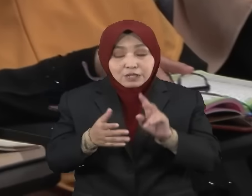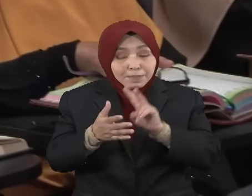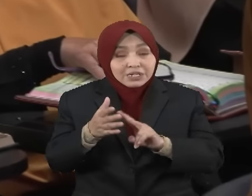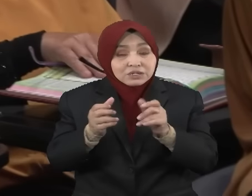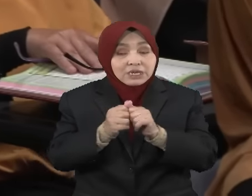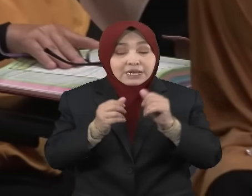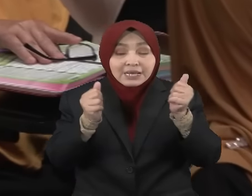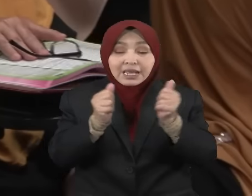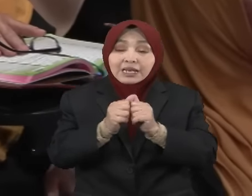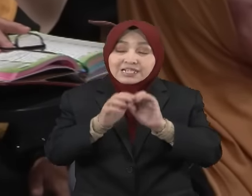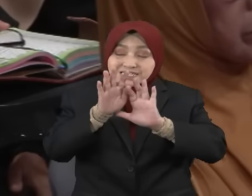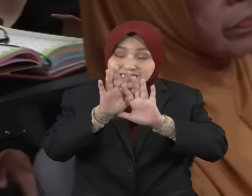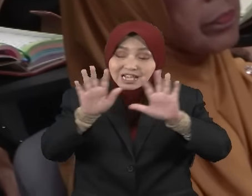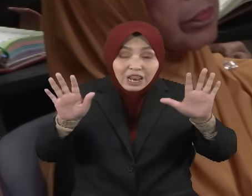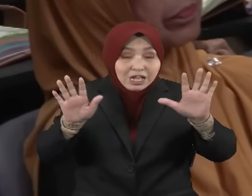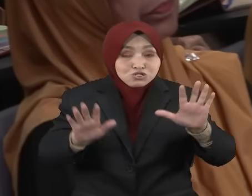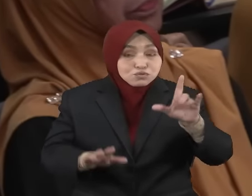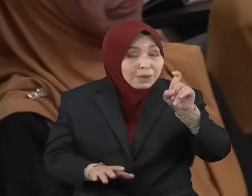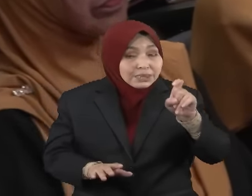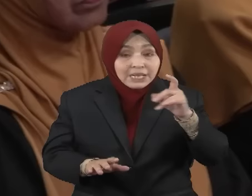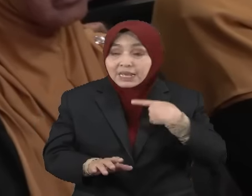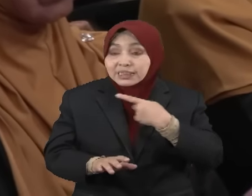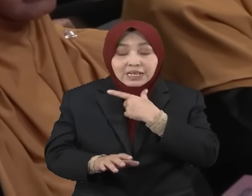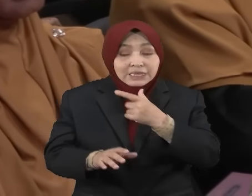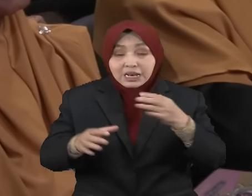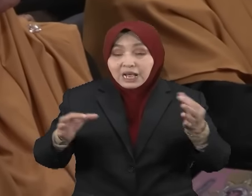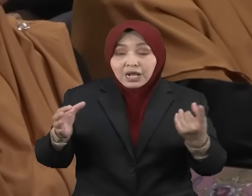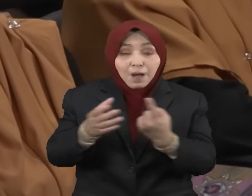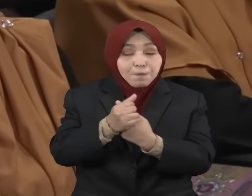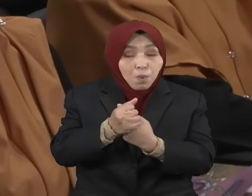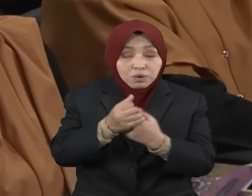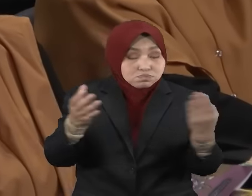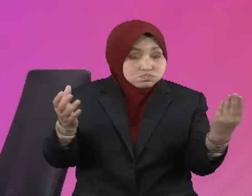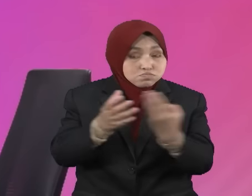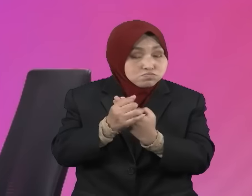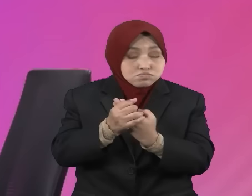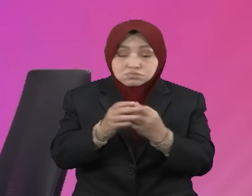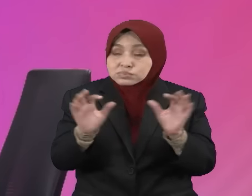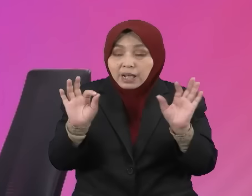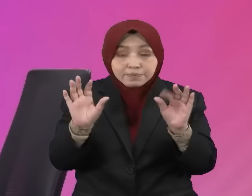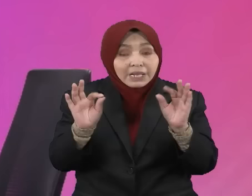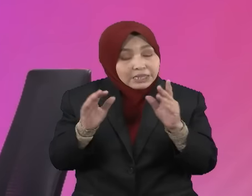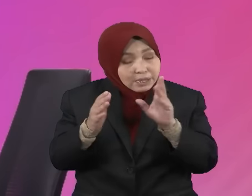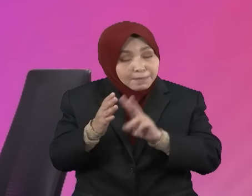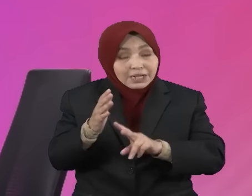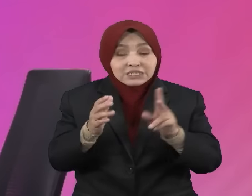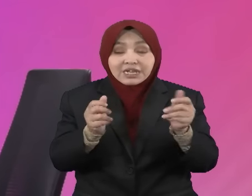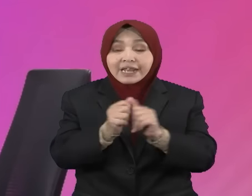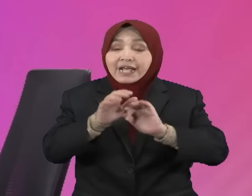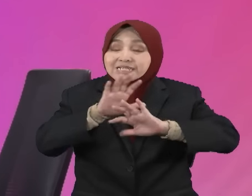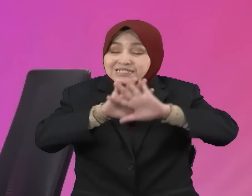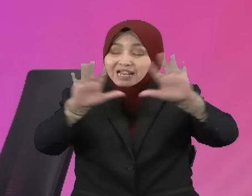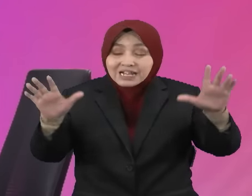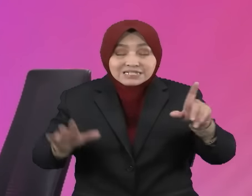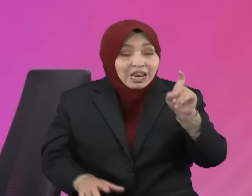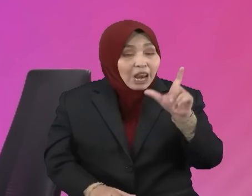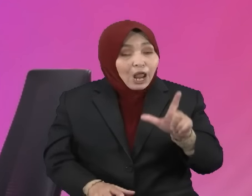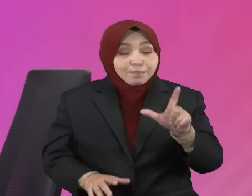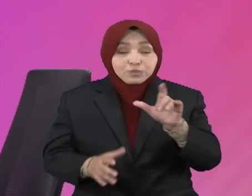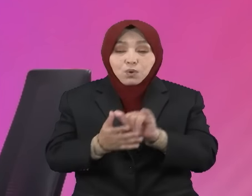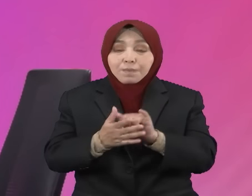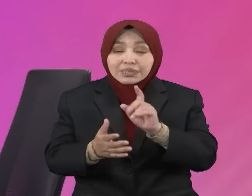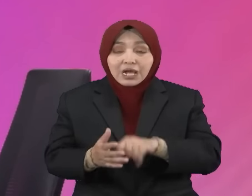secara jelas mati. Kita tak gabungkan. Kita tak baca sini, kita baca dengan jelas lam tu mati. Tak boleh